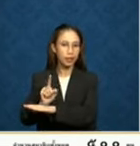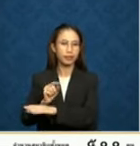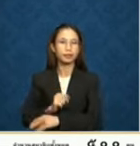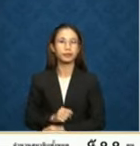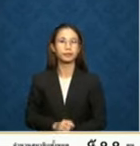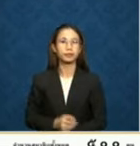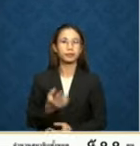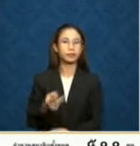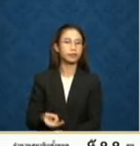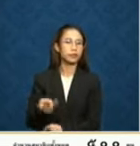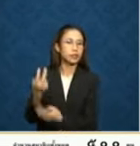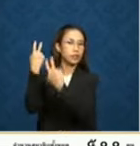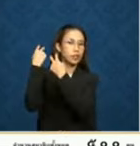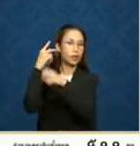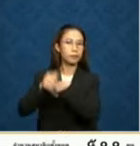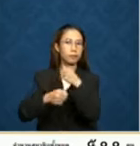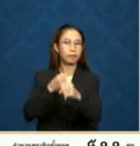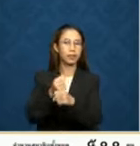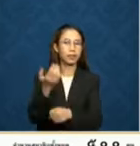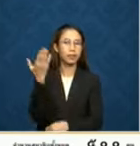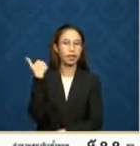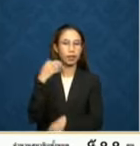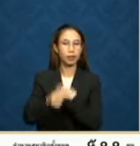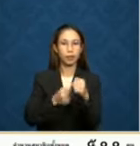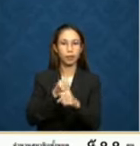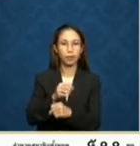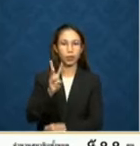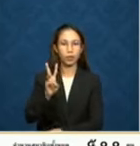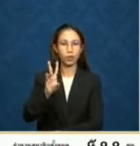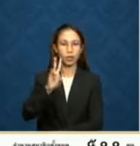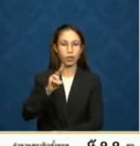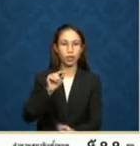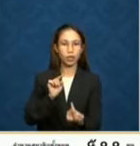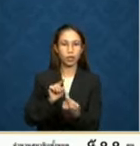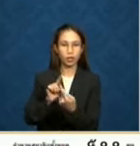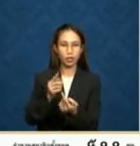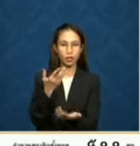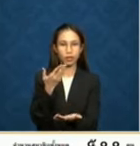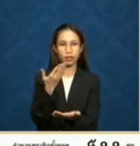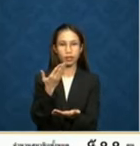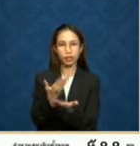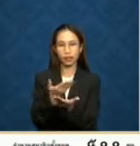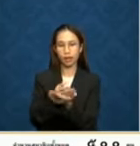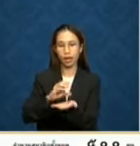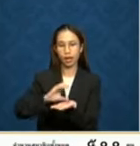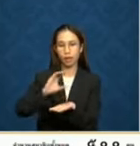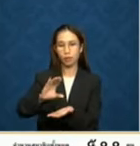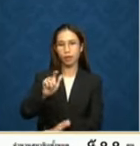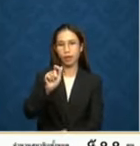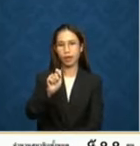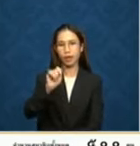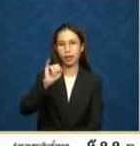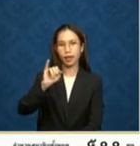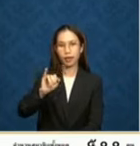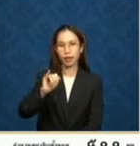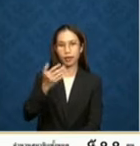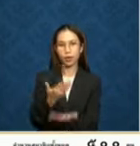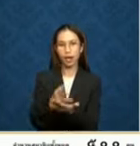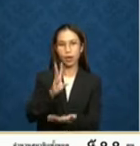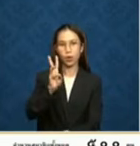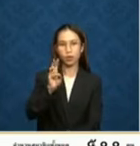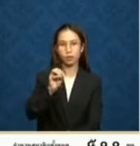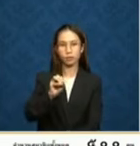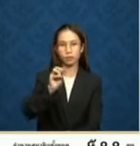ย้อนไปปีทแล้ว ในงบ 6 fists rondมีการตั้งงบที่เกี่ยวกับ AI ปรัญาประดิรวมกว่า 62